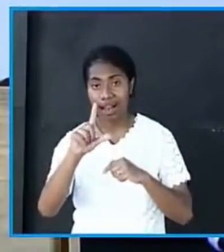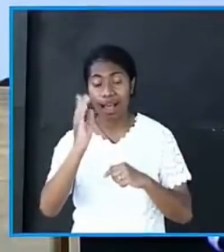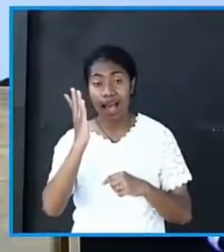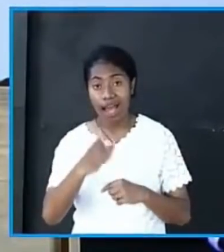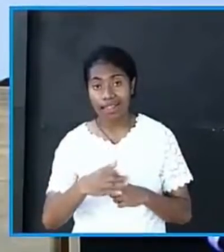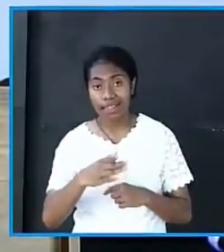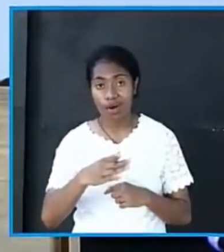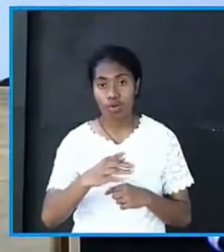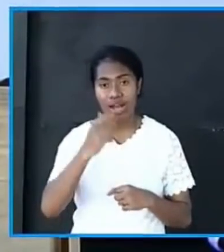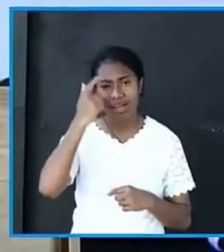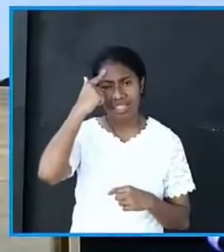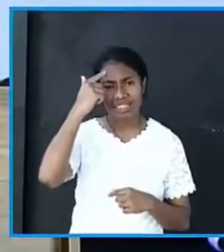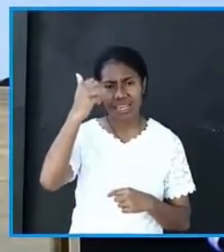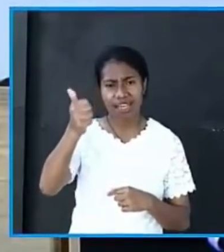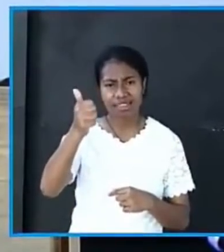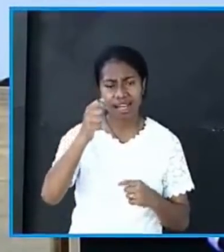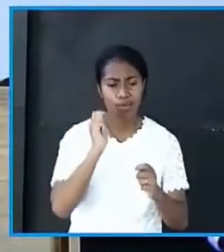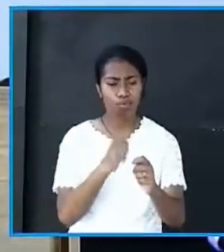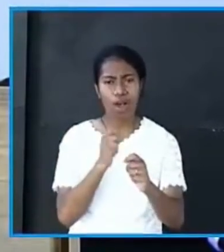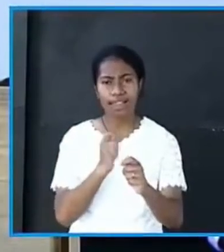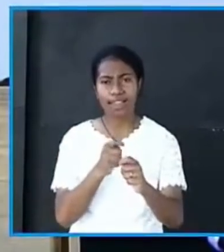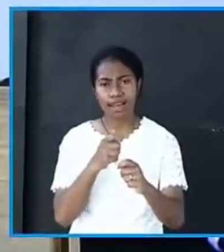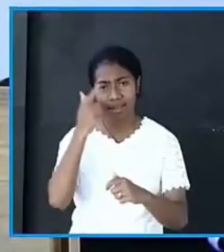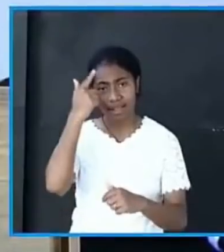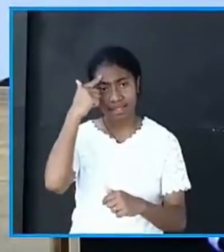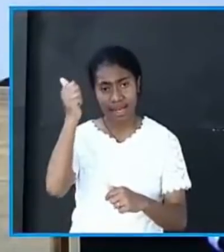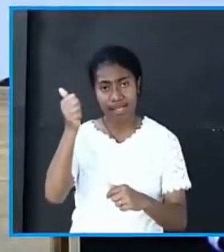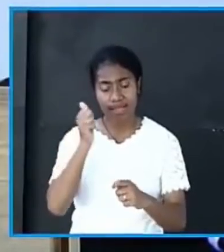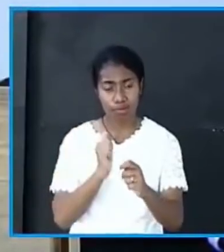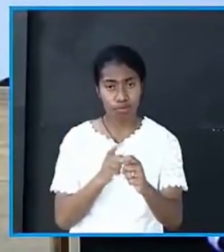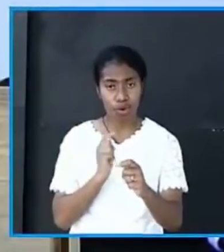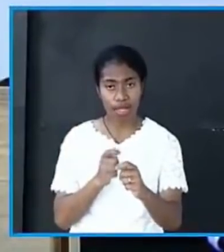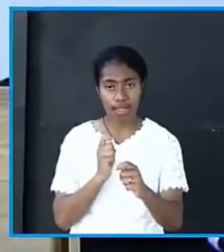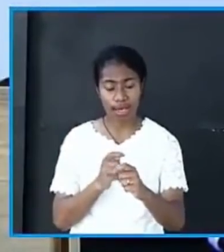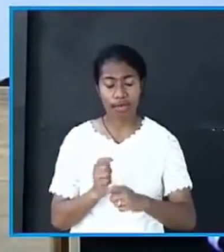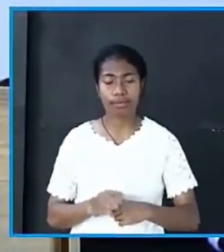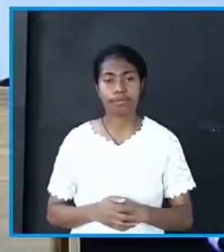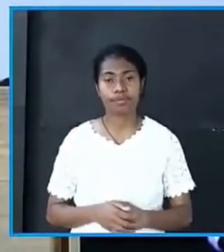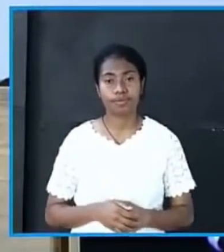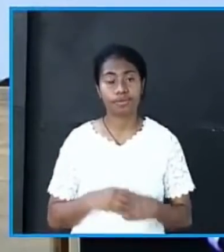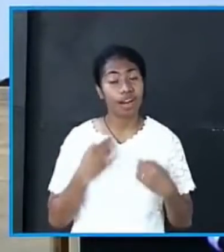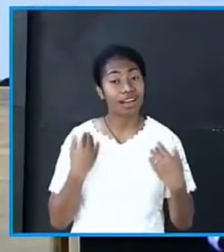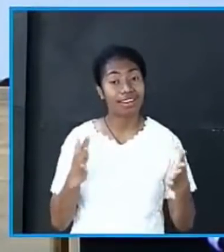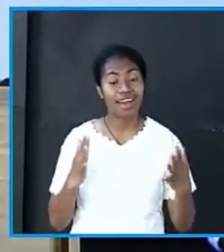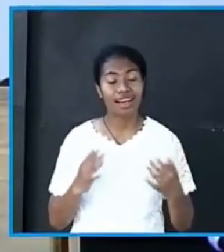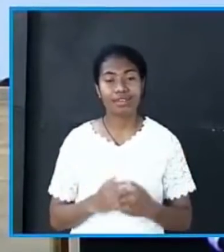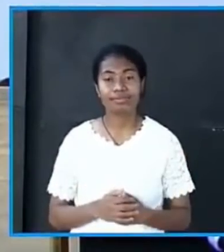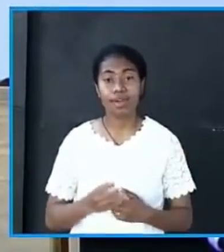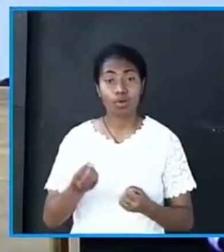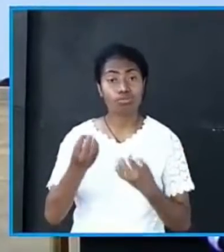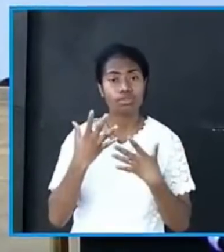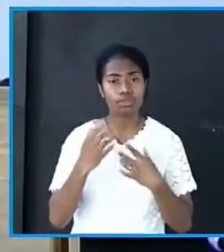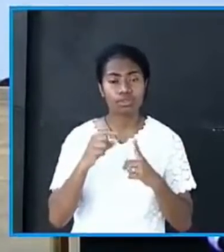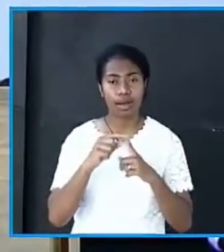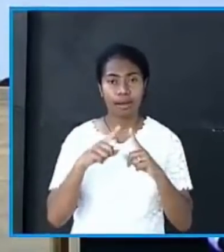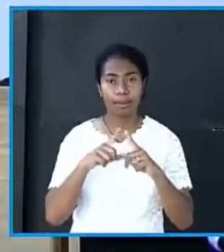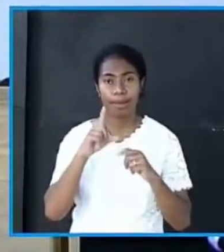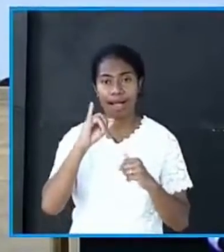buatan Hai nah hai hidup tari